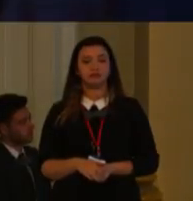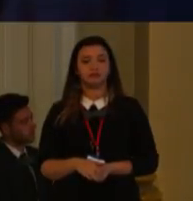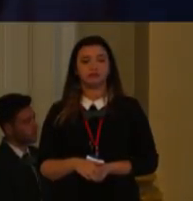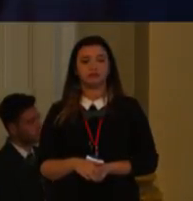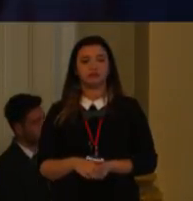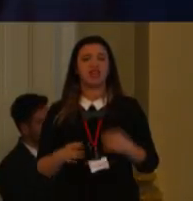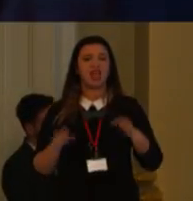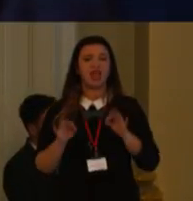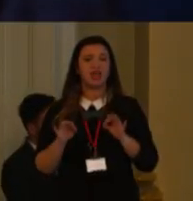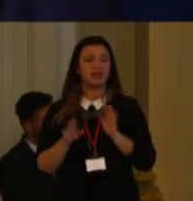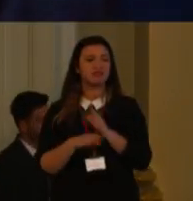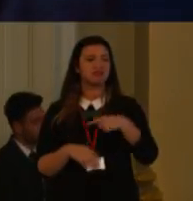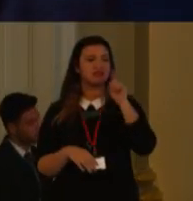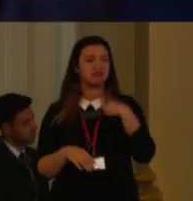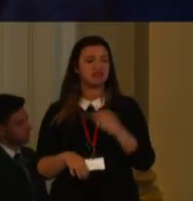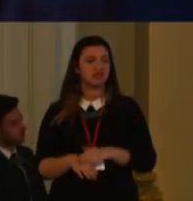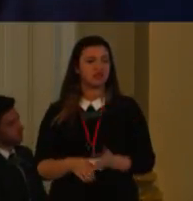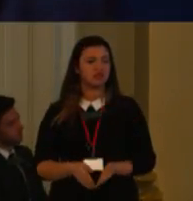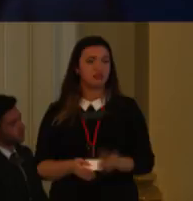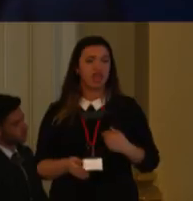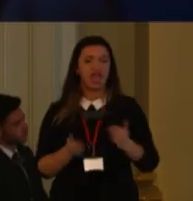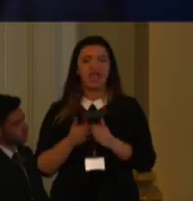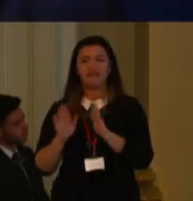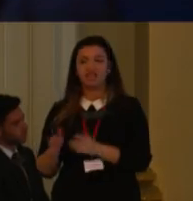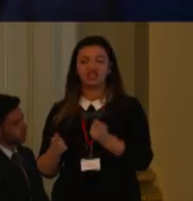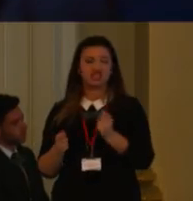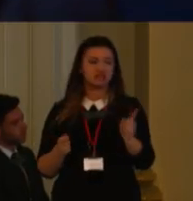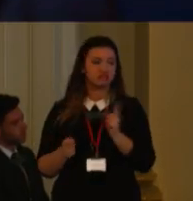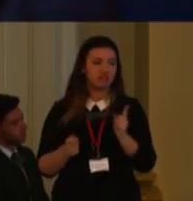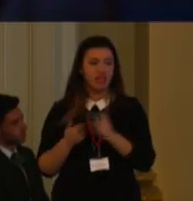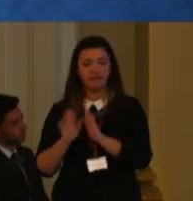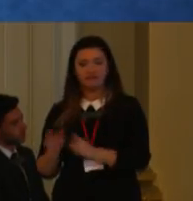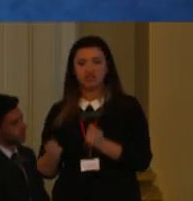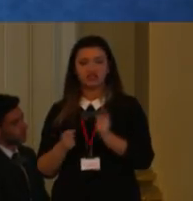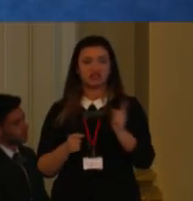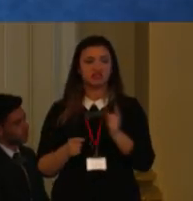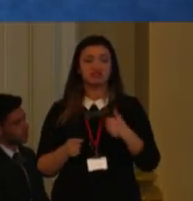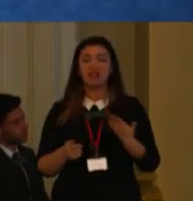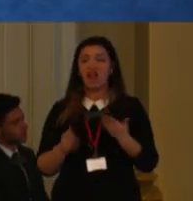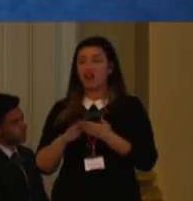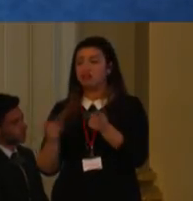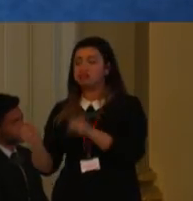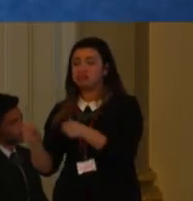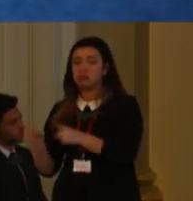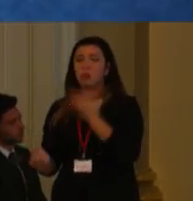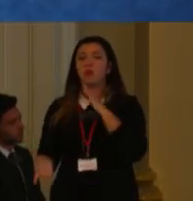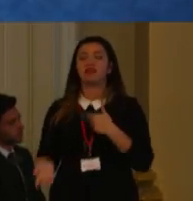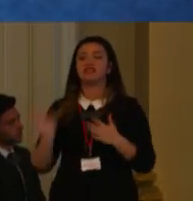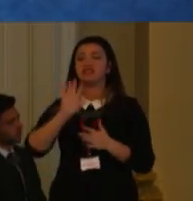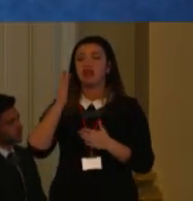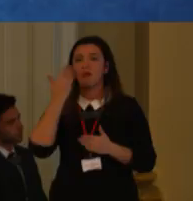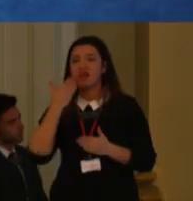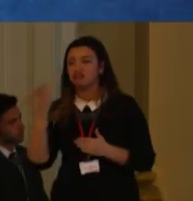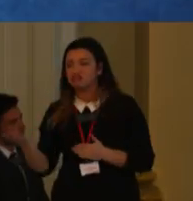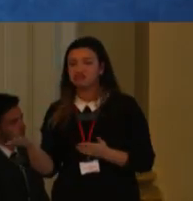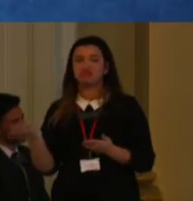Gündelik hayatım açıkçası yani ev ve iş arası oluyor. Pek sosyal bir hayatım yok. Sinema ve en